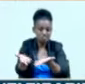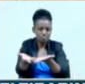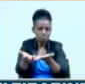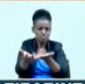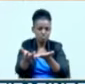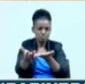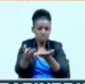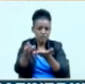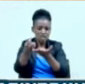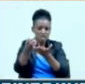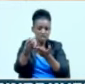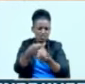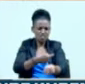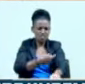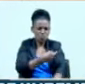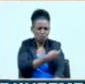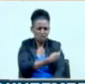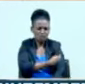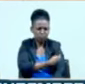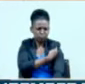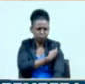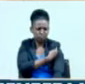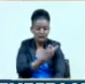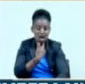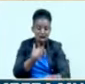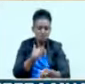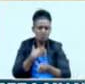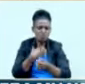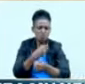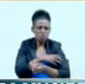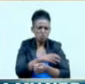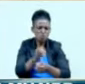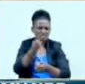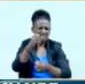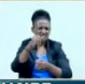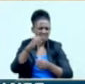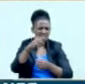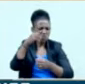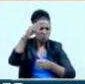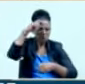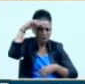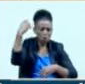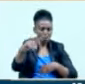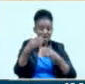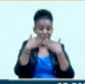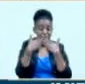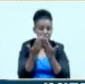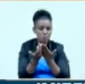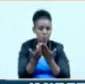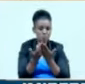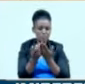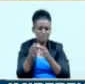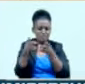ugushyiramo agapira mu kaboko akaba yakagushyiramo, kuko bafitiye ubushobozi kubishyiramo, ntabwo ari ibintu byabagora. So turashaka gutekereza ukuntu twakongera